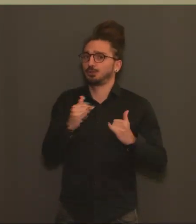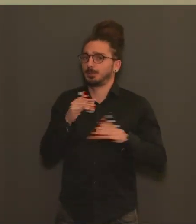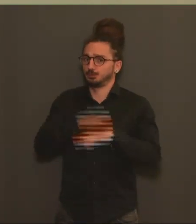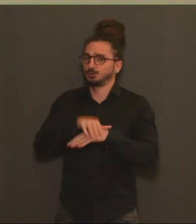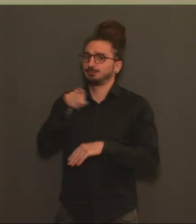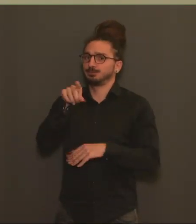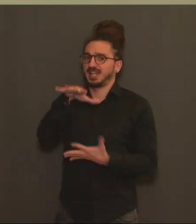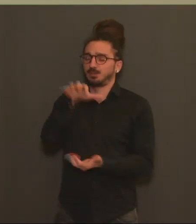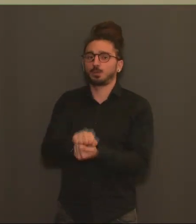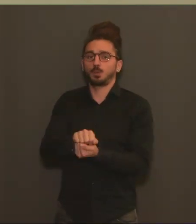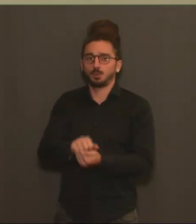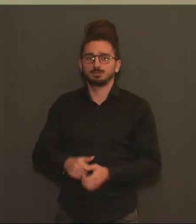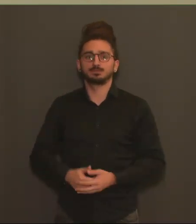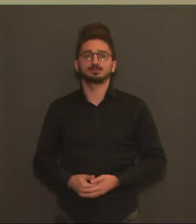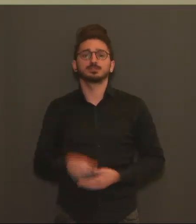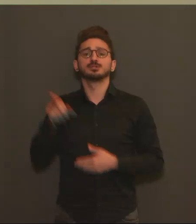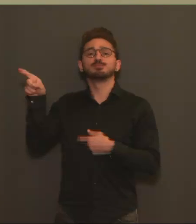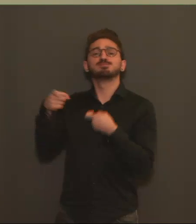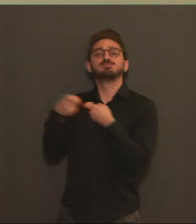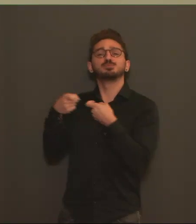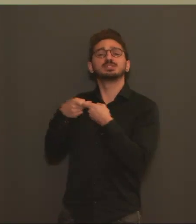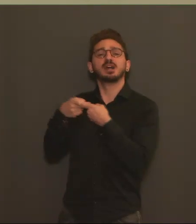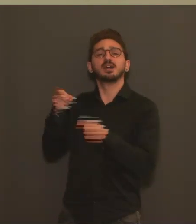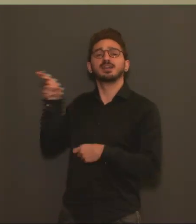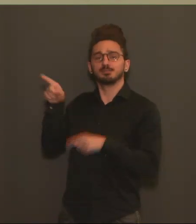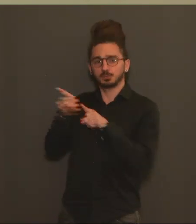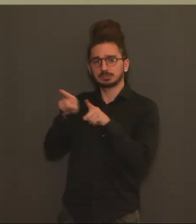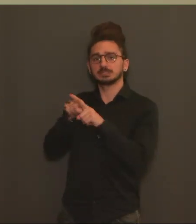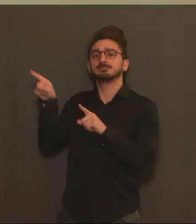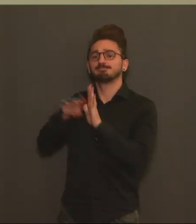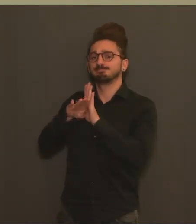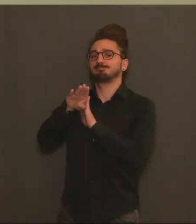on a encore une augmentation de 16%.